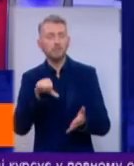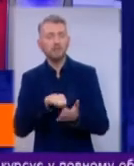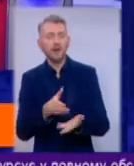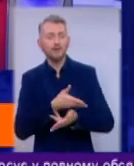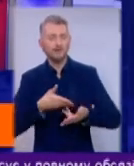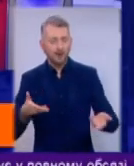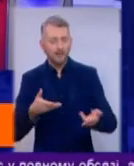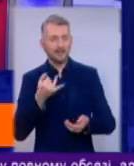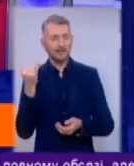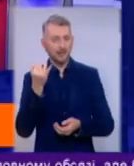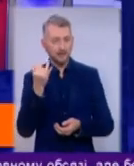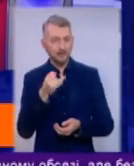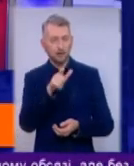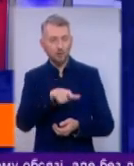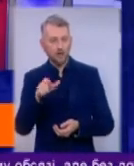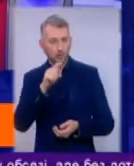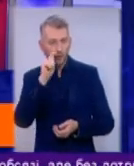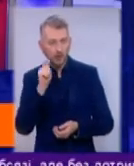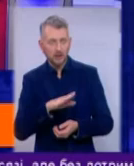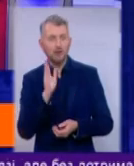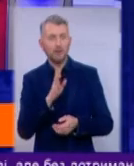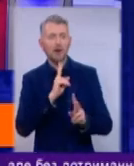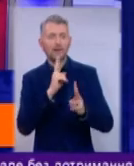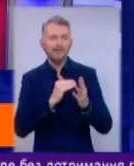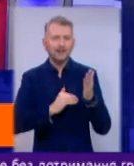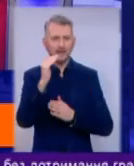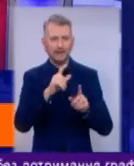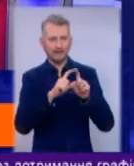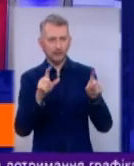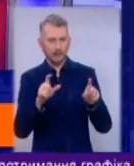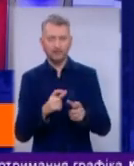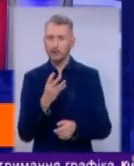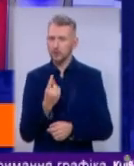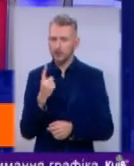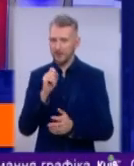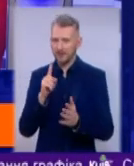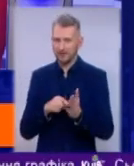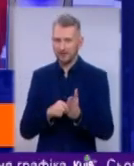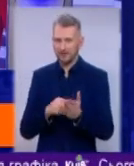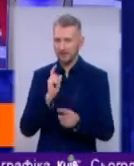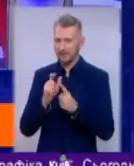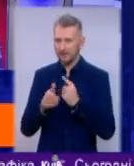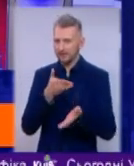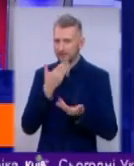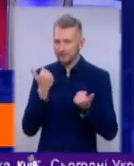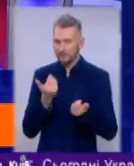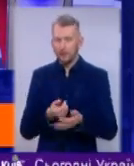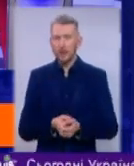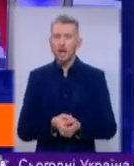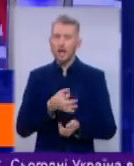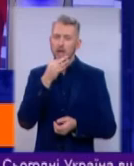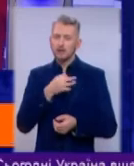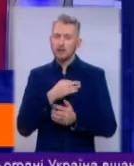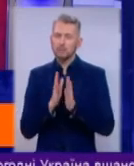нас, інтереси громадян України в касаційній інстанції? Фактично ще одне риторичне питання в копілку кинули. Так. Скажіть, будь